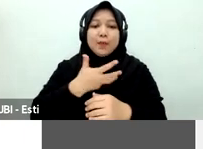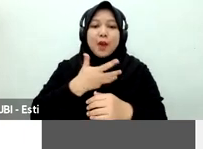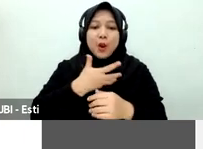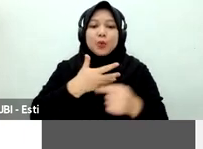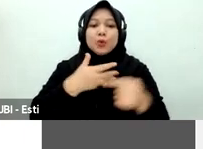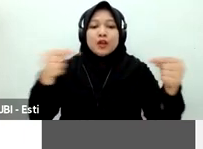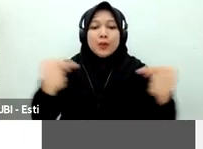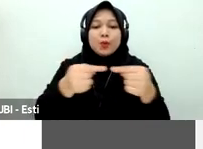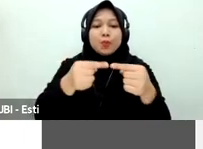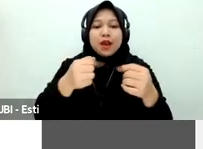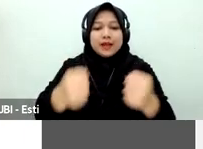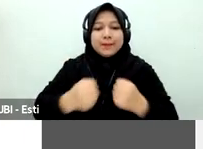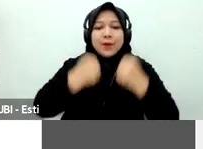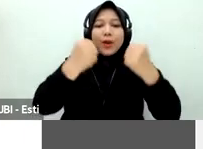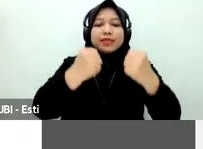rujukannya di sana secara